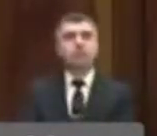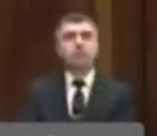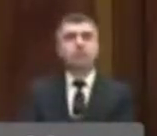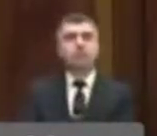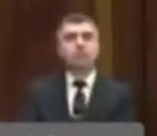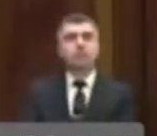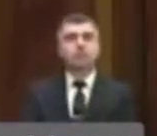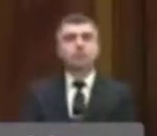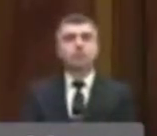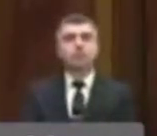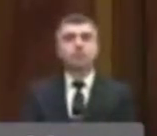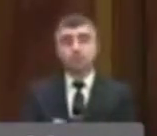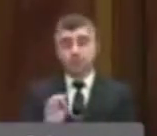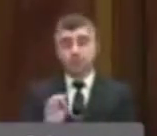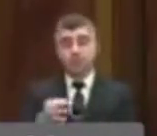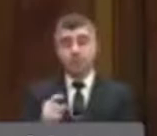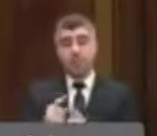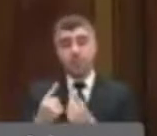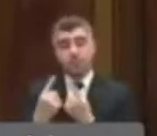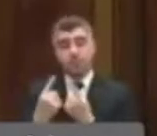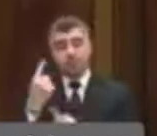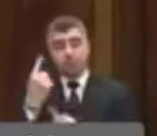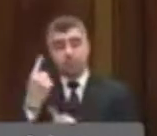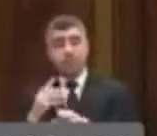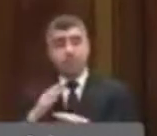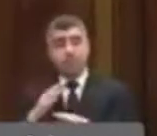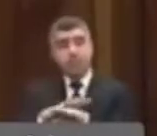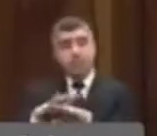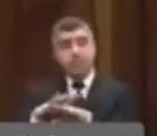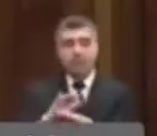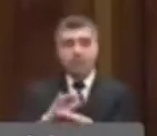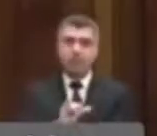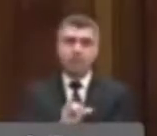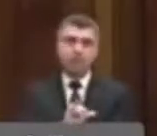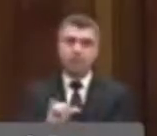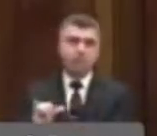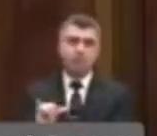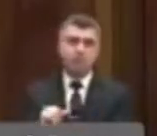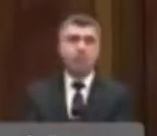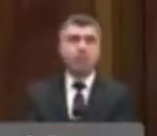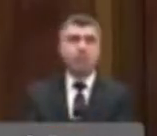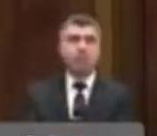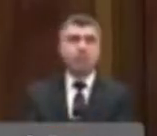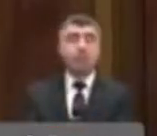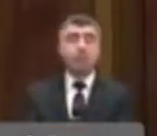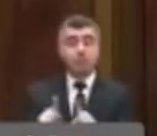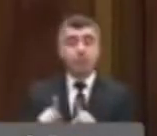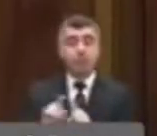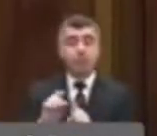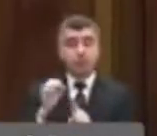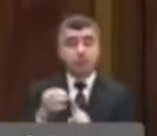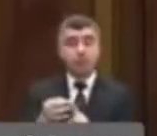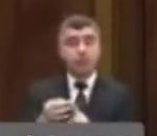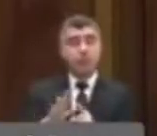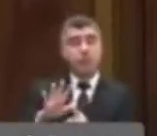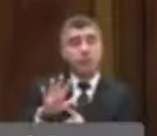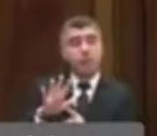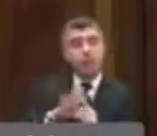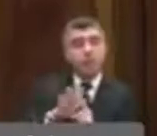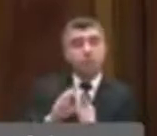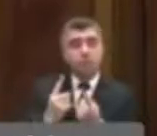الشيء راه ماشي مزايدات سياسية، لكن حكم مبني على آراء ديال